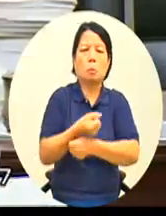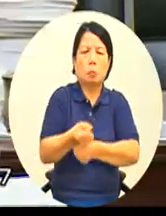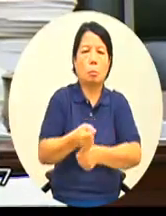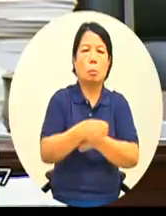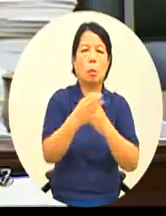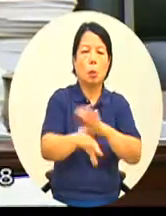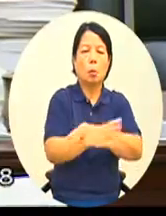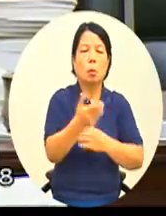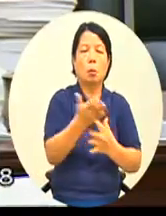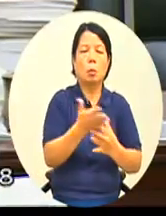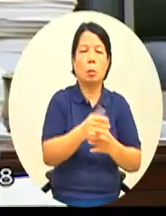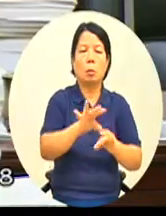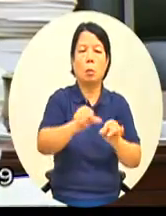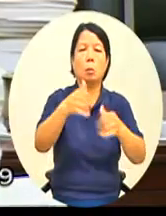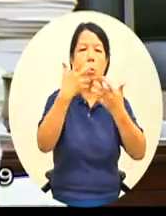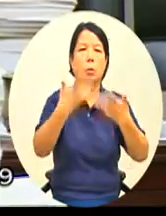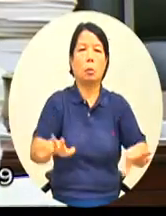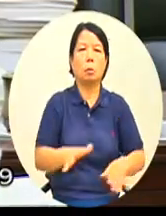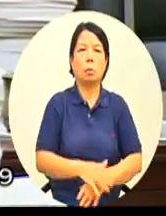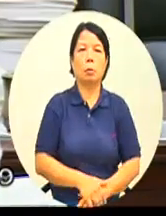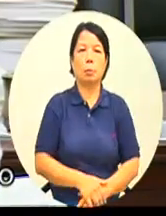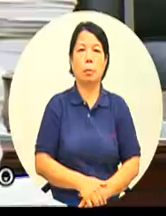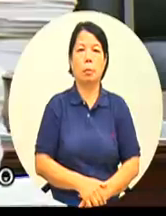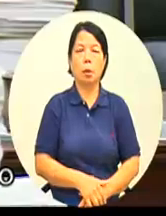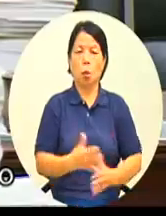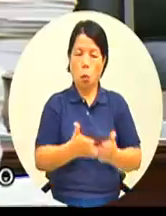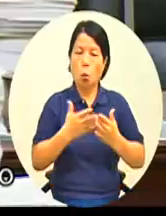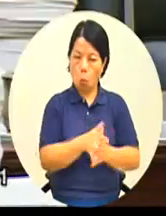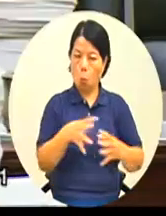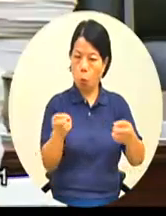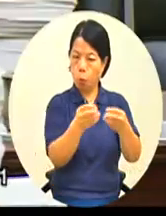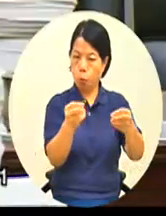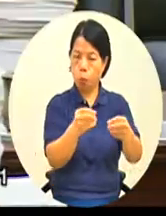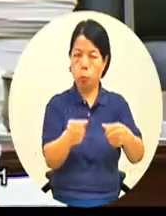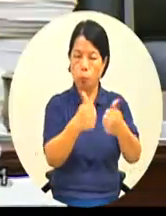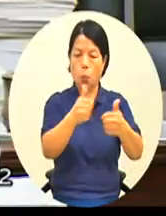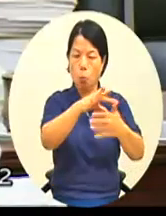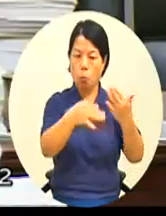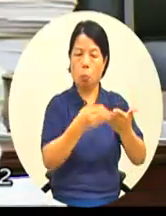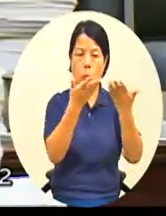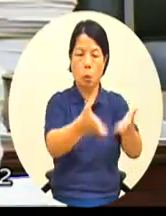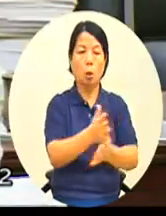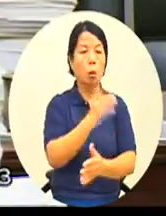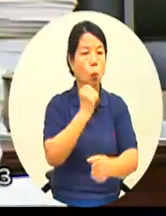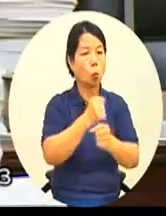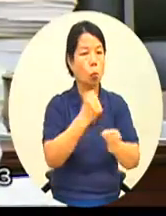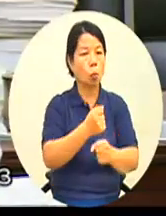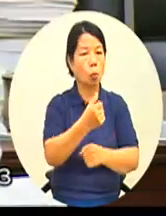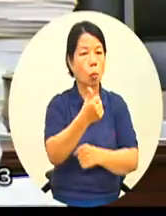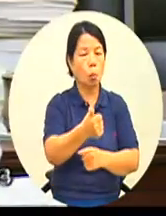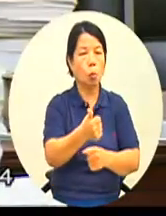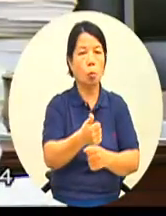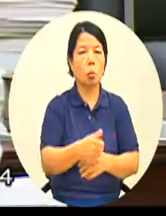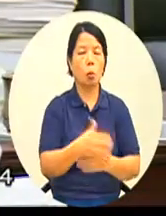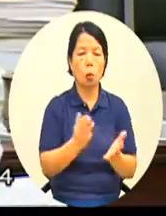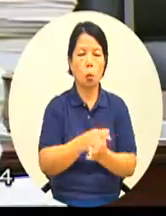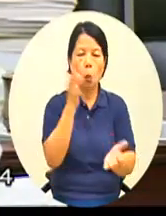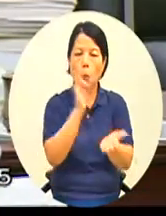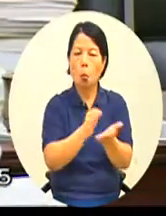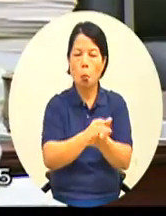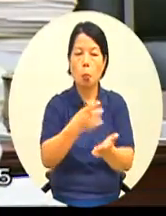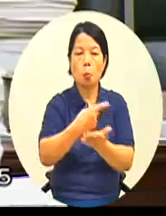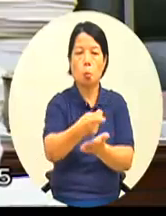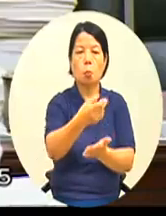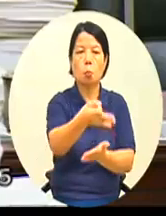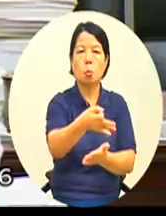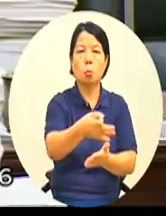土地很多啊，那你把闲置空间我跟你谈条件让你好优秀的进来做，可是你我算你很便宜的租金或